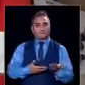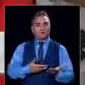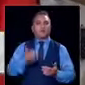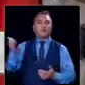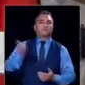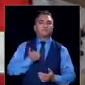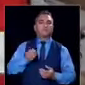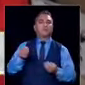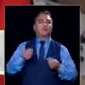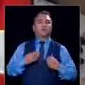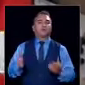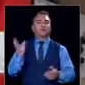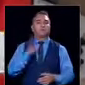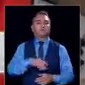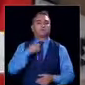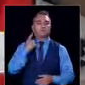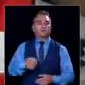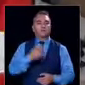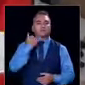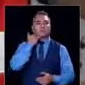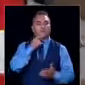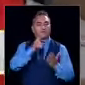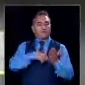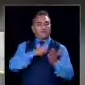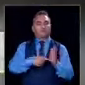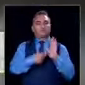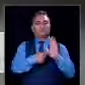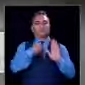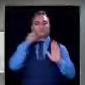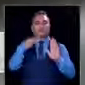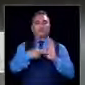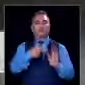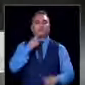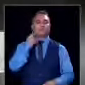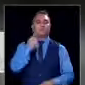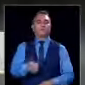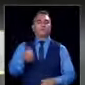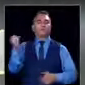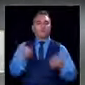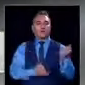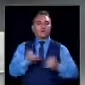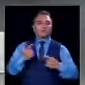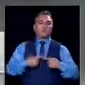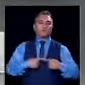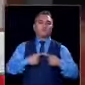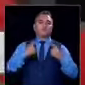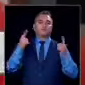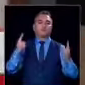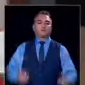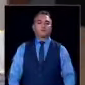doküman vermedi. Sadece hanımefendi telefona bakıyor, işte bu. Tartışma alevlendi. Görüyorsunuz bu